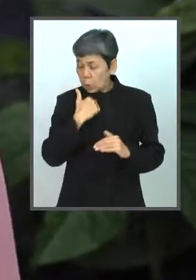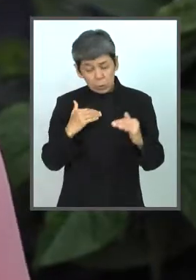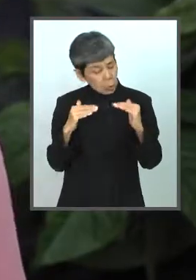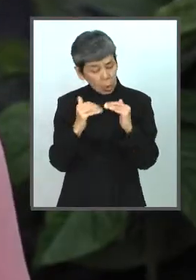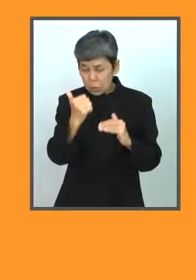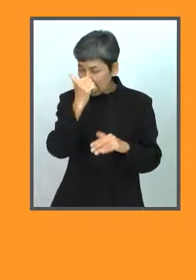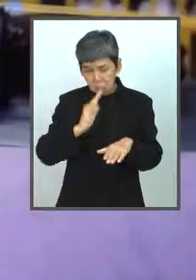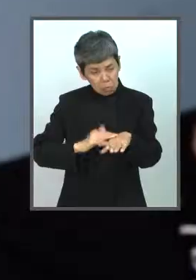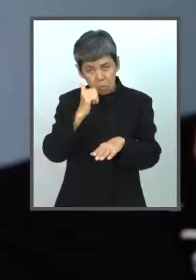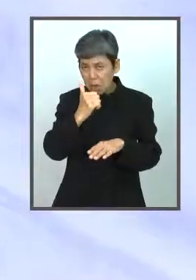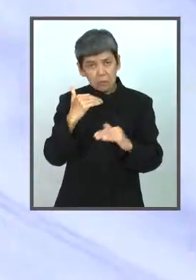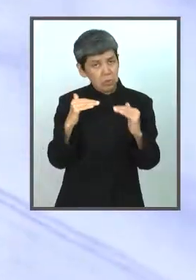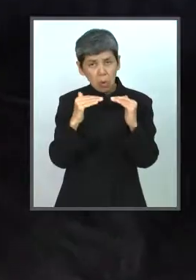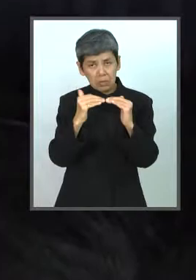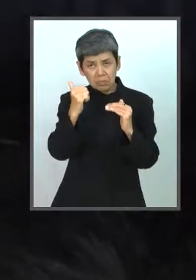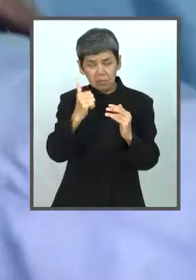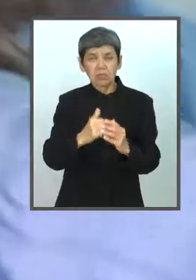องเห็นนะคะ